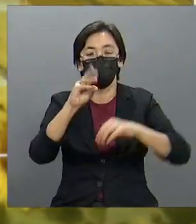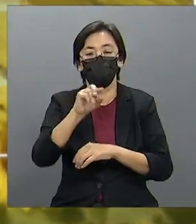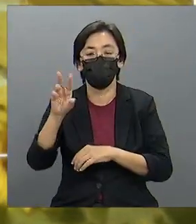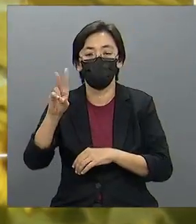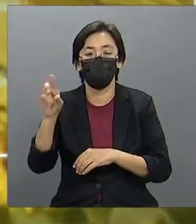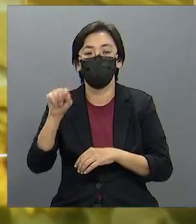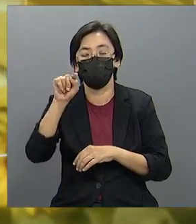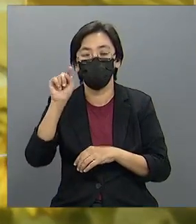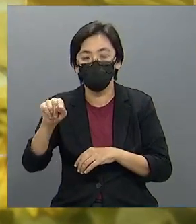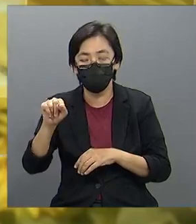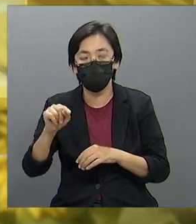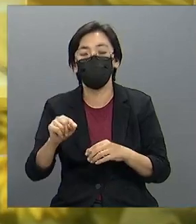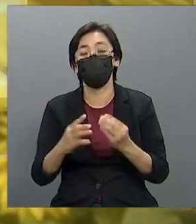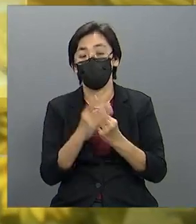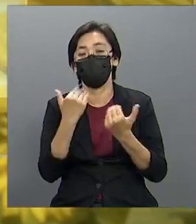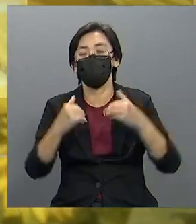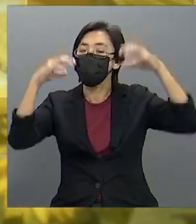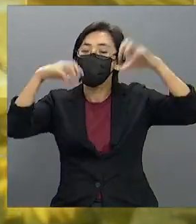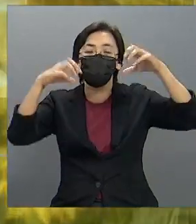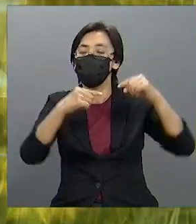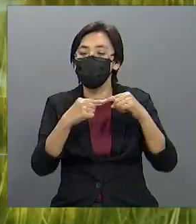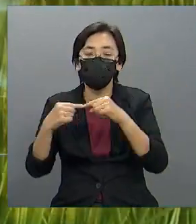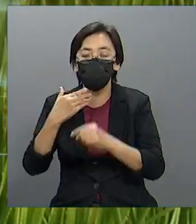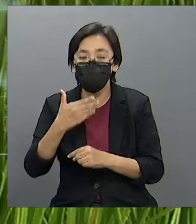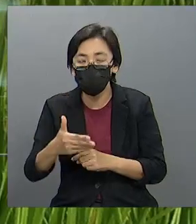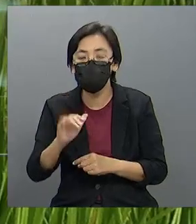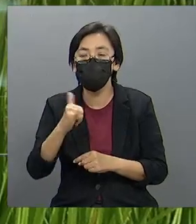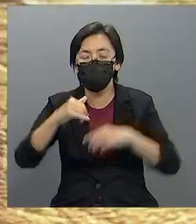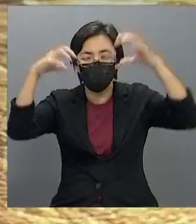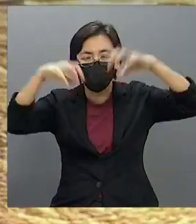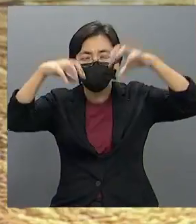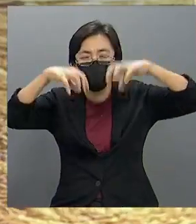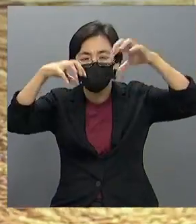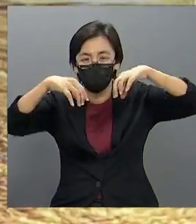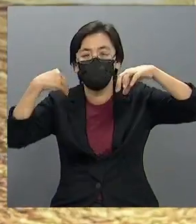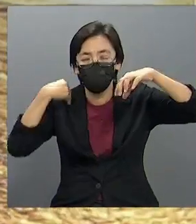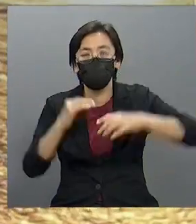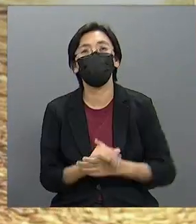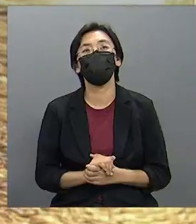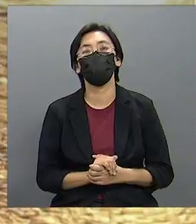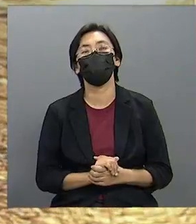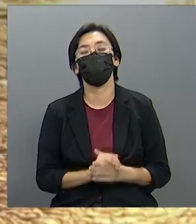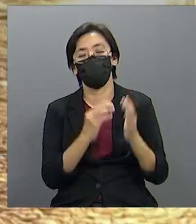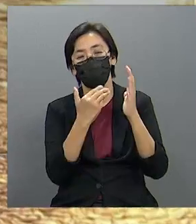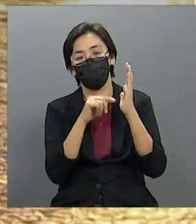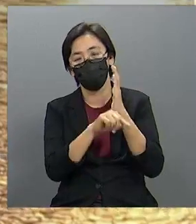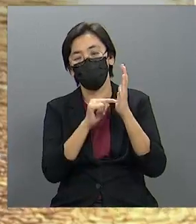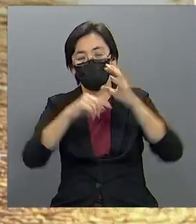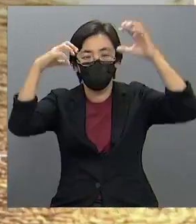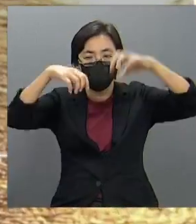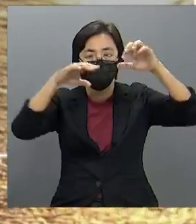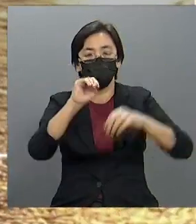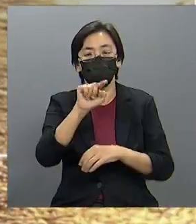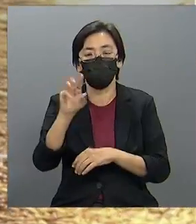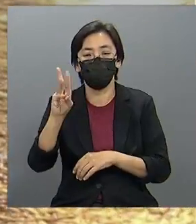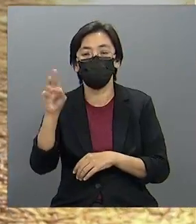ที่ตลอดช่งสัดา์นี้และจะมีโอกาสเกิฝนตกหนกได้บางแห่งภาคตงมีฝนฟ้าขนง 40-60%ของพ้นท